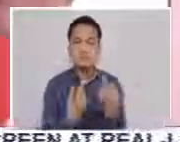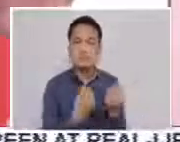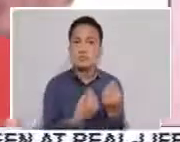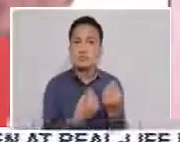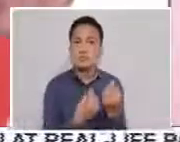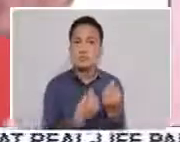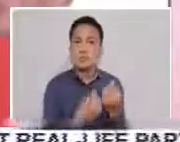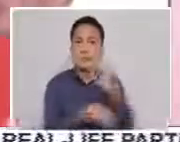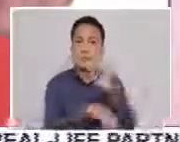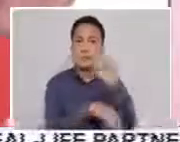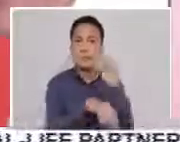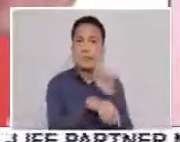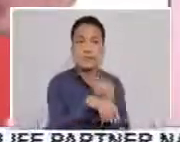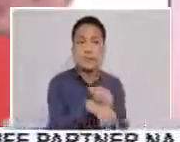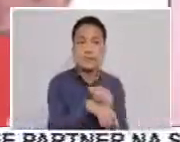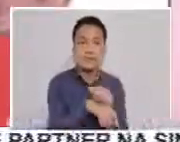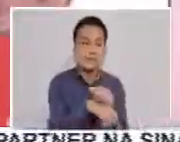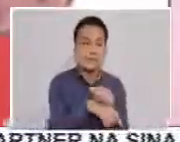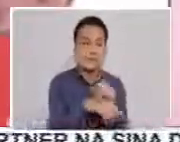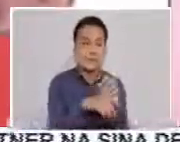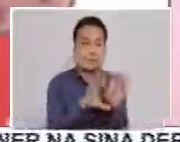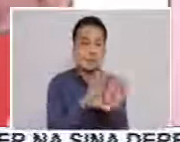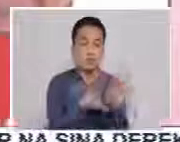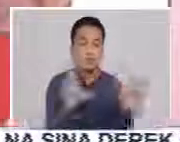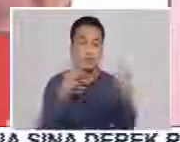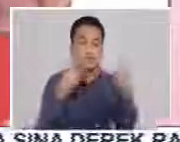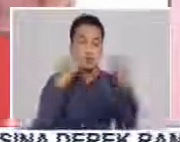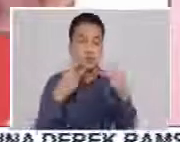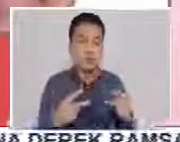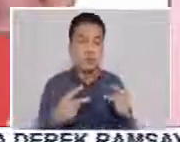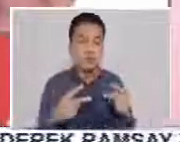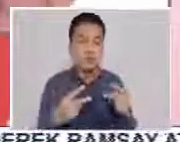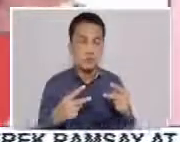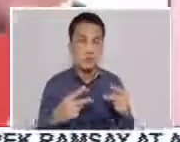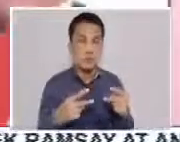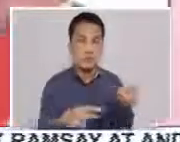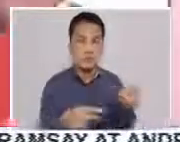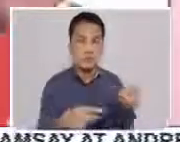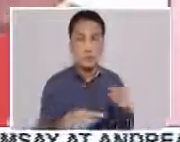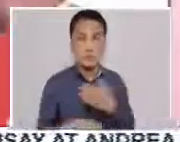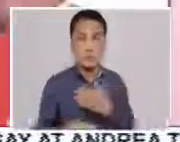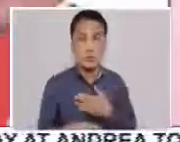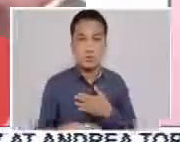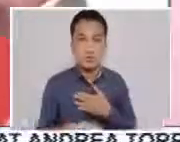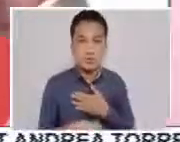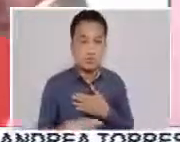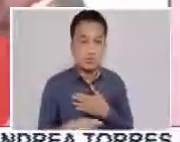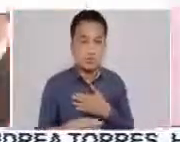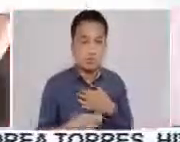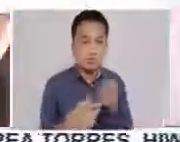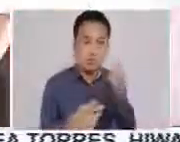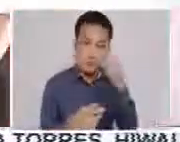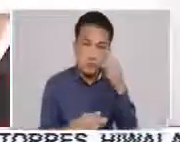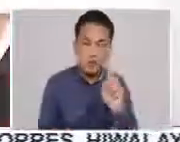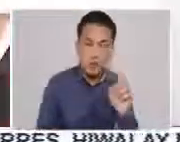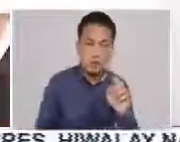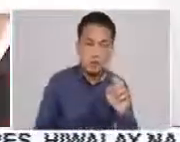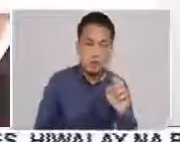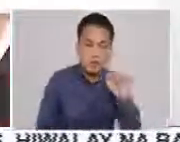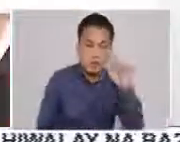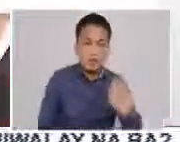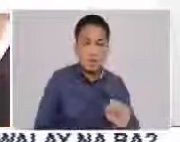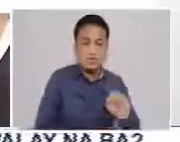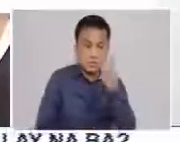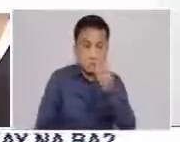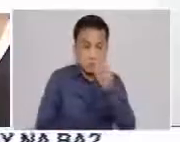at sa January pa sila or late December pa po sila papasok sa expressway. Pwede pa naman po silang kumuha. Hindi